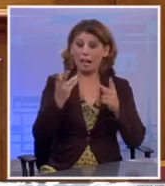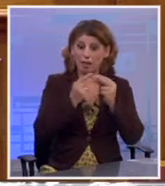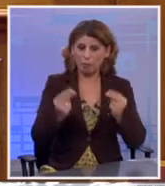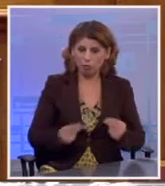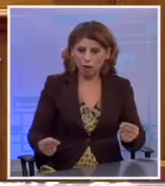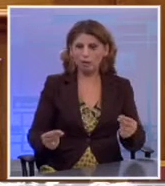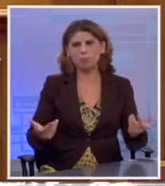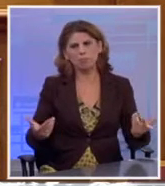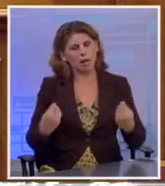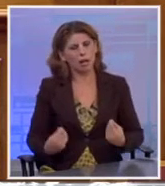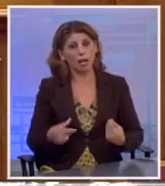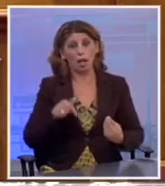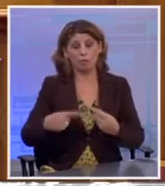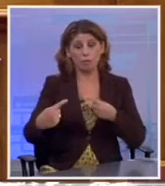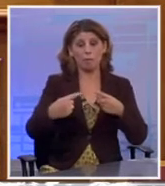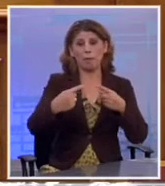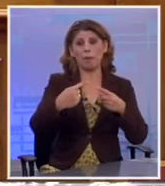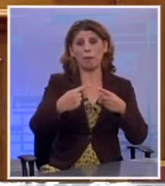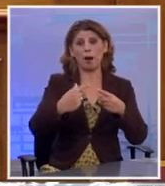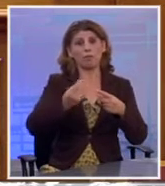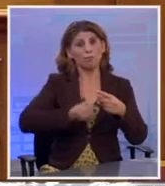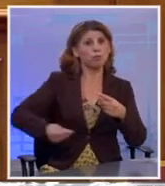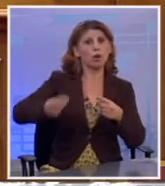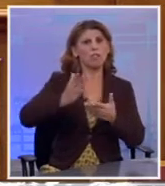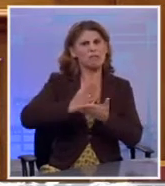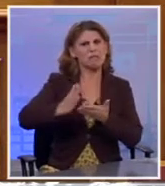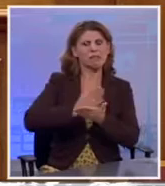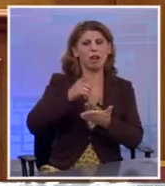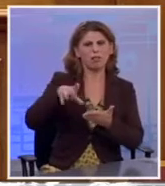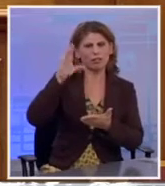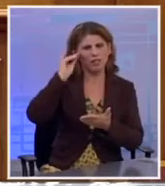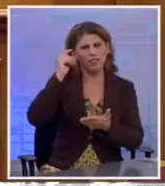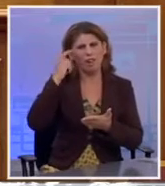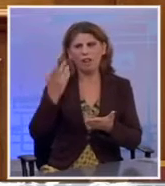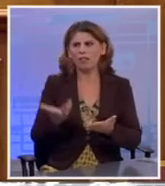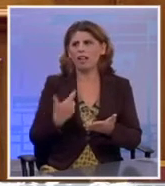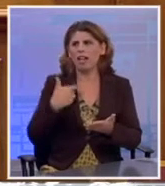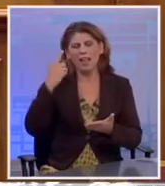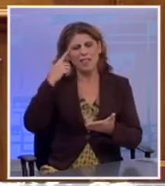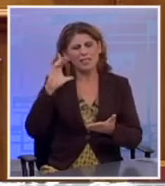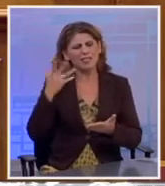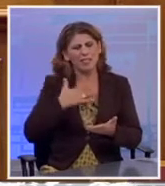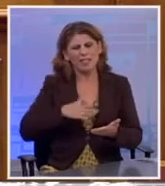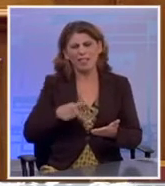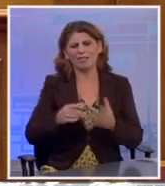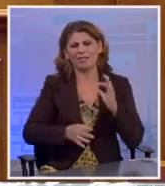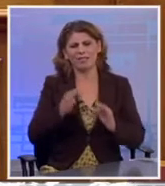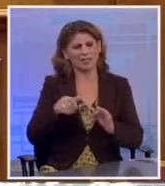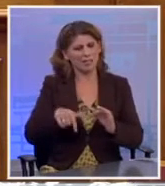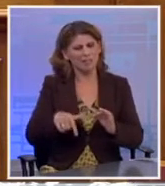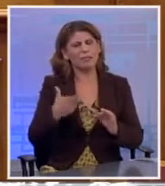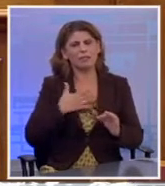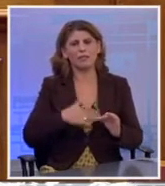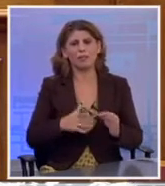Εδώ ξύνεται για να διχαστούμε έτσι περαιτέρω. Έτσι αντιλαμβάνω. Και δεν ξέρω τι θέλαμε αυτή τη συζήτηση σήμερα, την